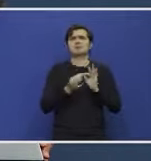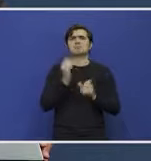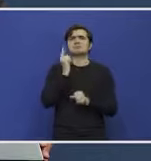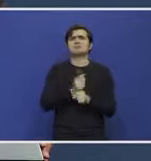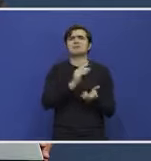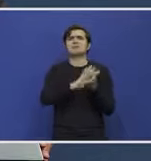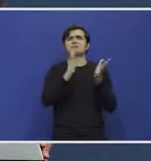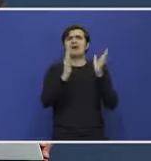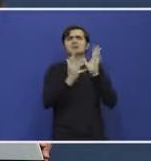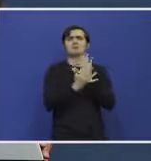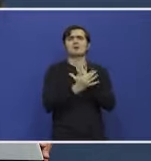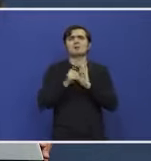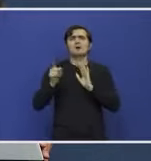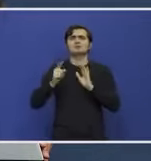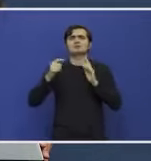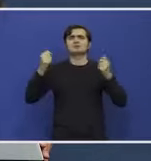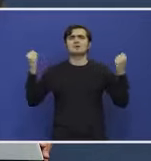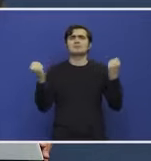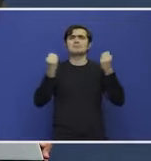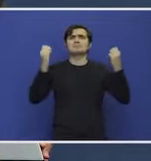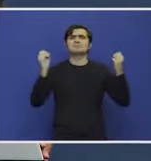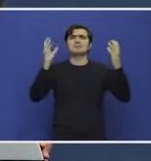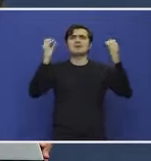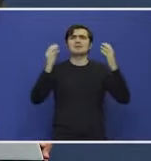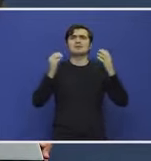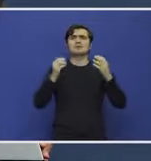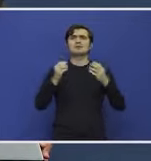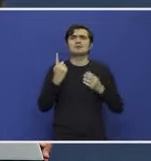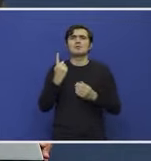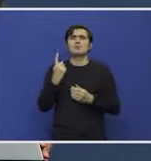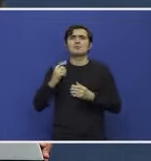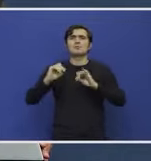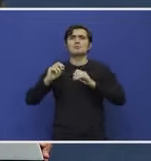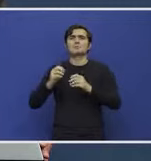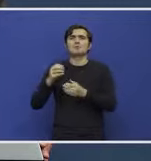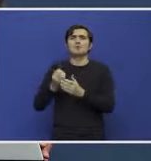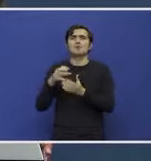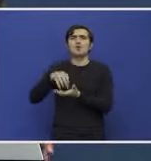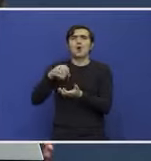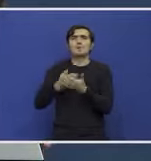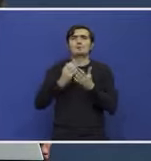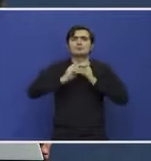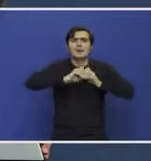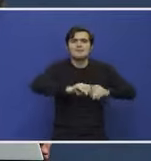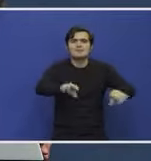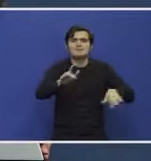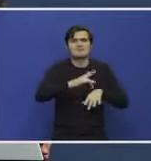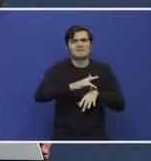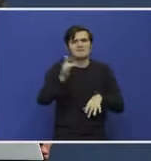transformăm aceste manifestări publice în vector de propagare a infecției. De astea sunt